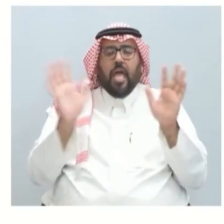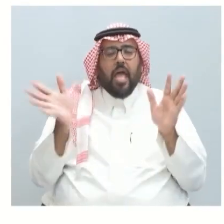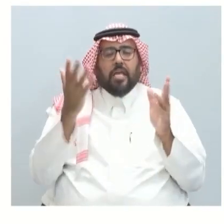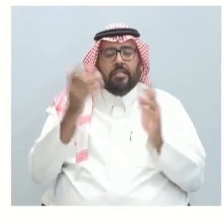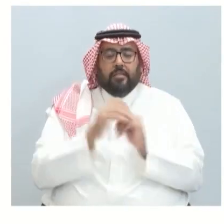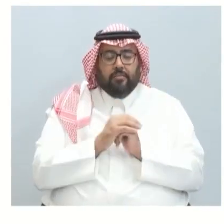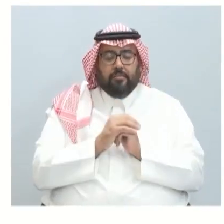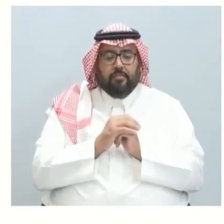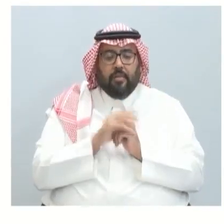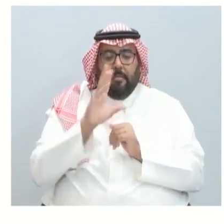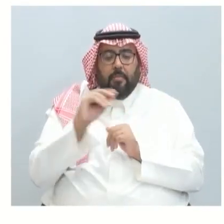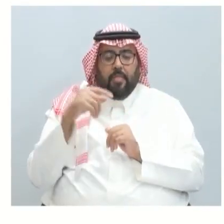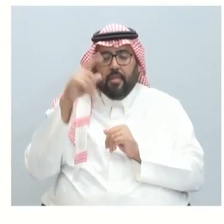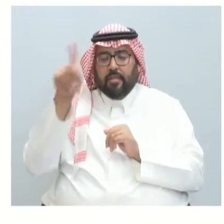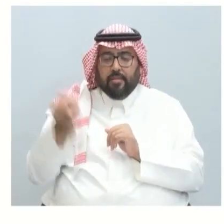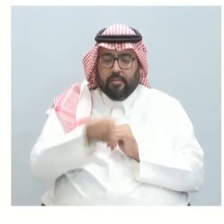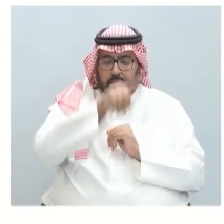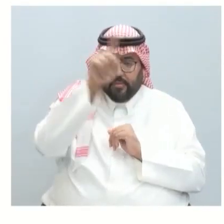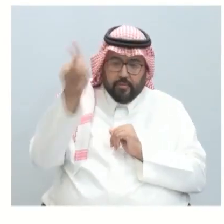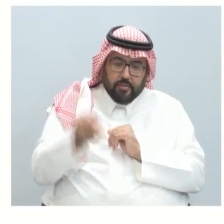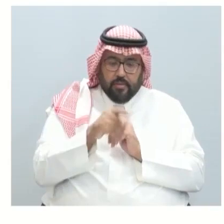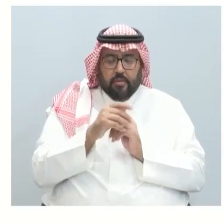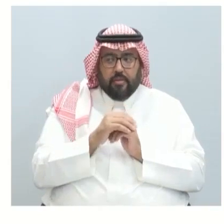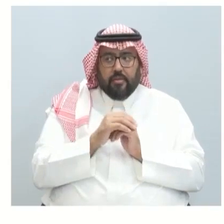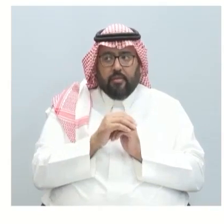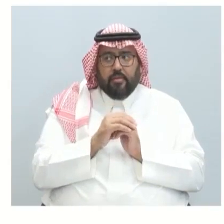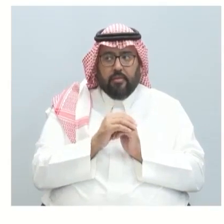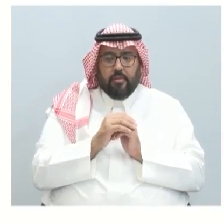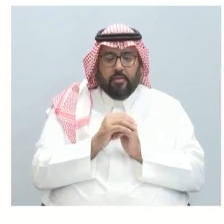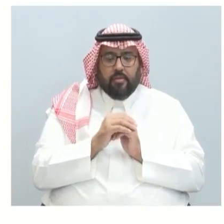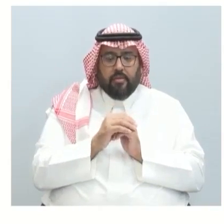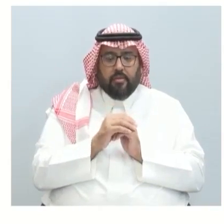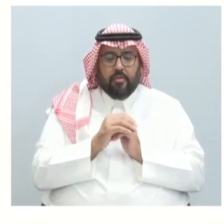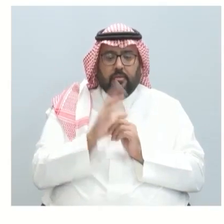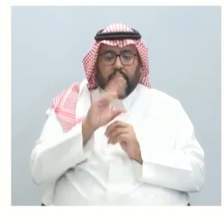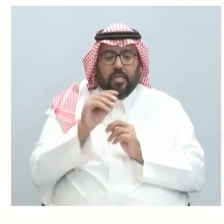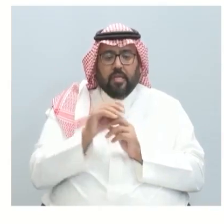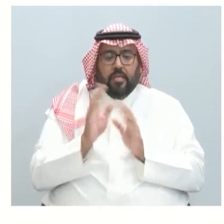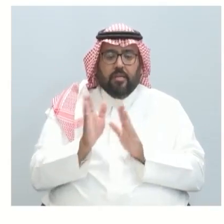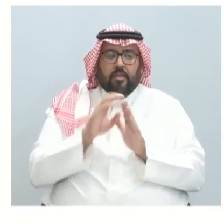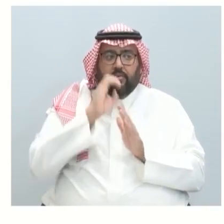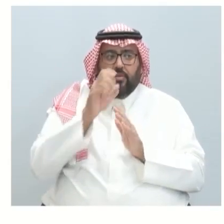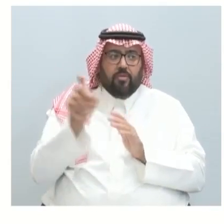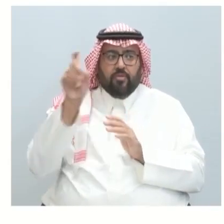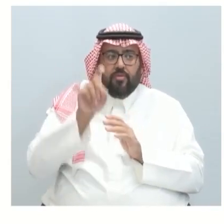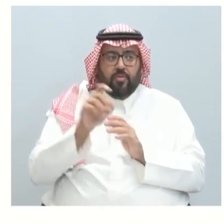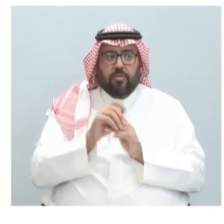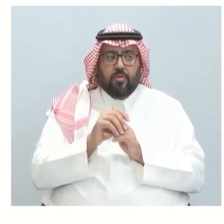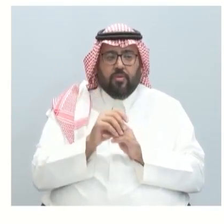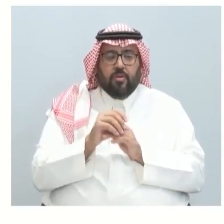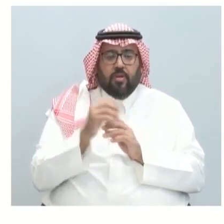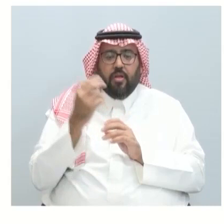ستكون تمثل مجسم له شكل كروي اذا بهذا الشكل نكون اجبنا على السؤال